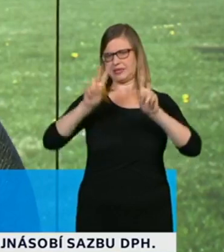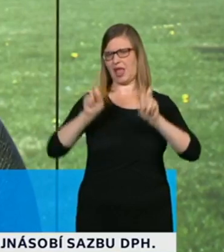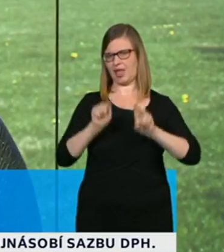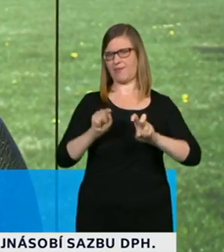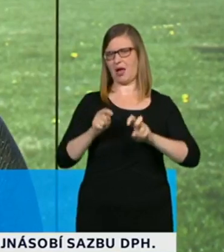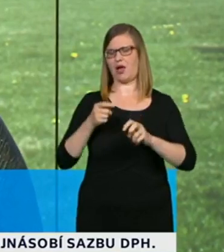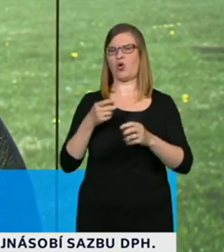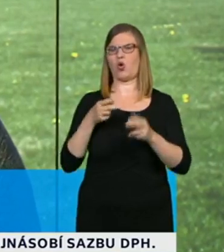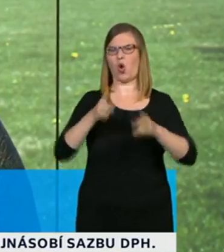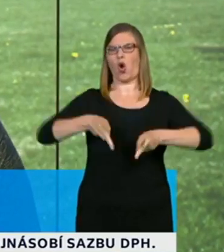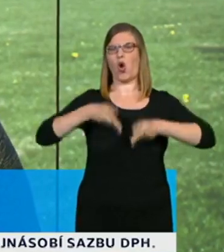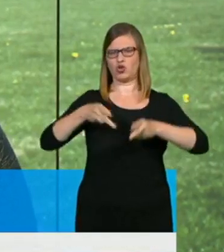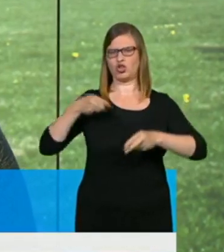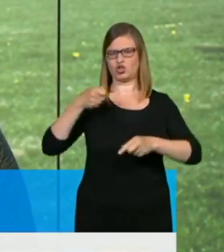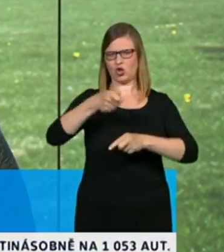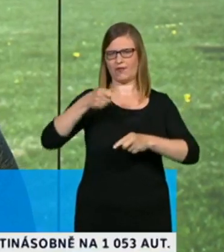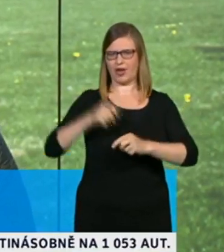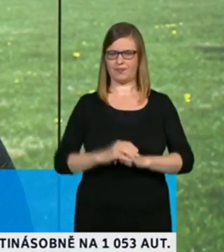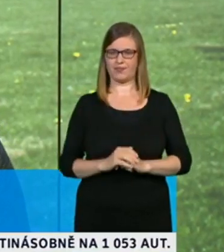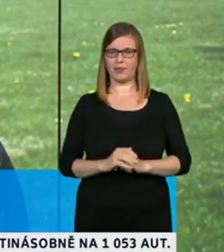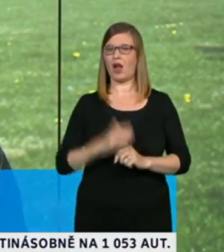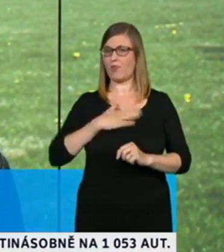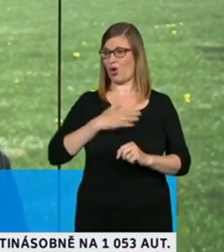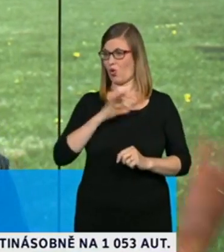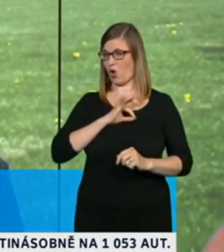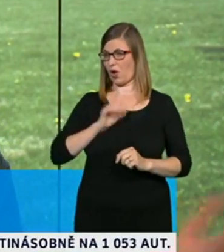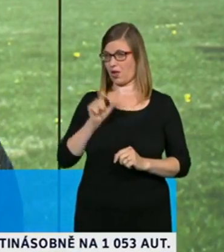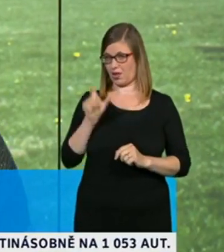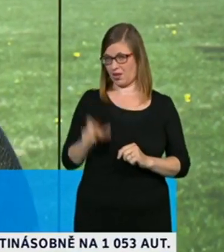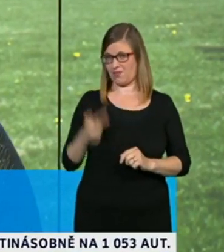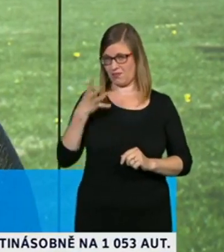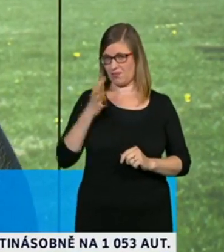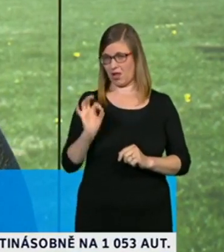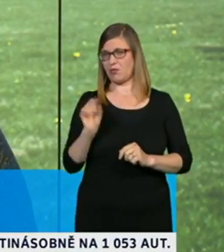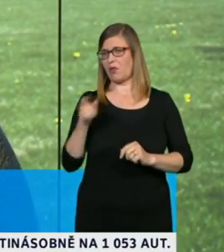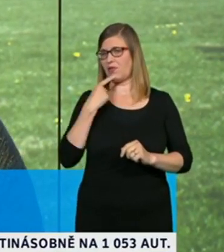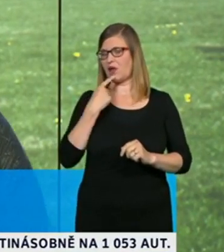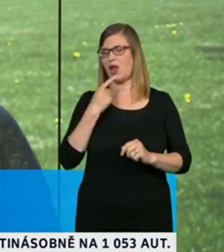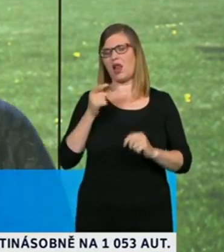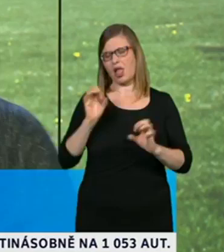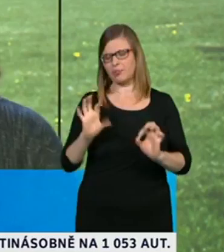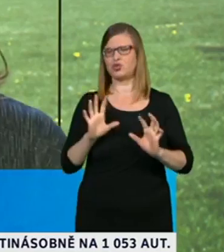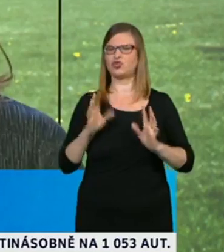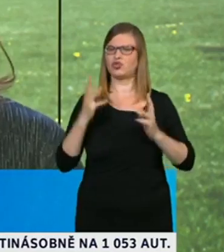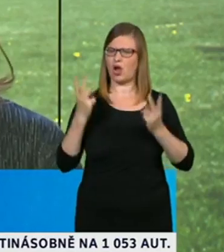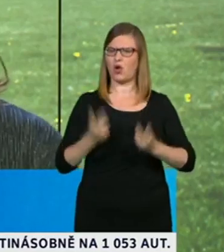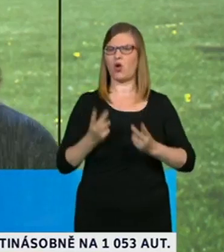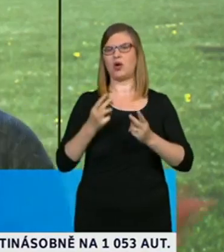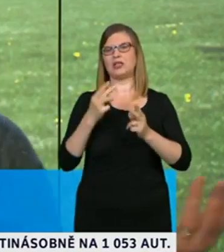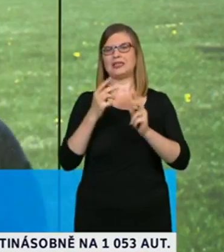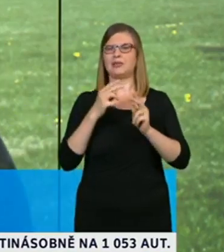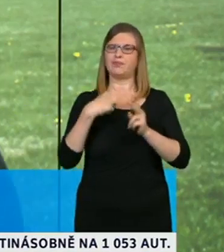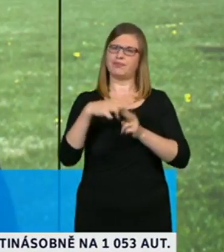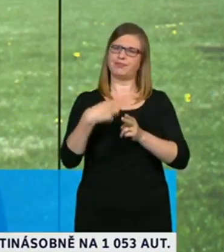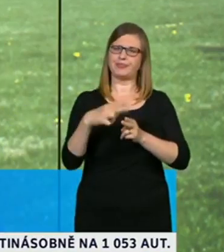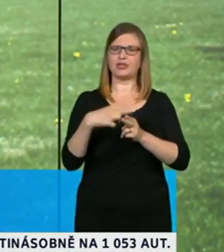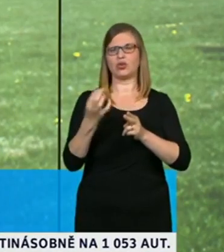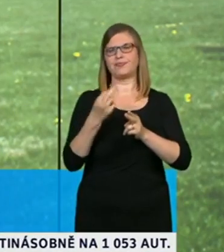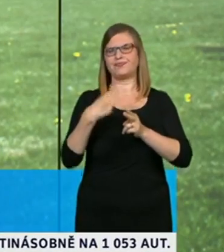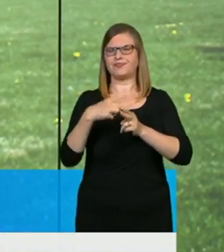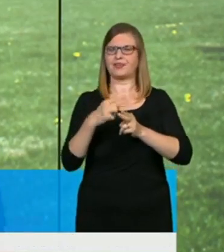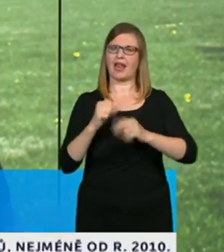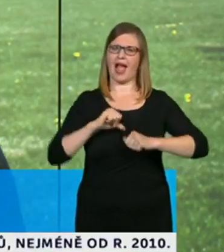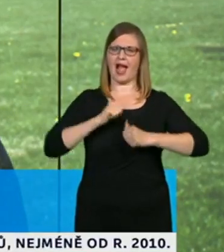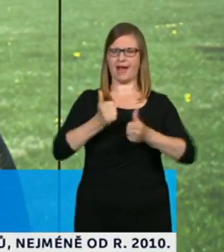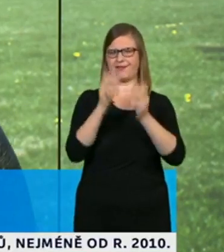řešit pozměňovacím návrhem k zákonu o odkladu pojistného, který vlastně schválila vláda ve